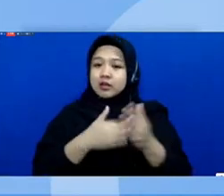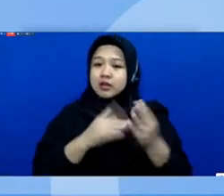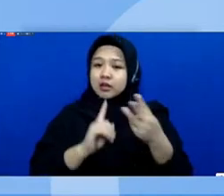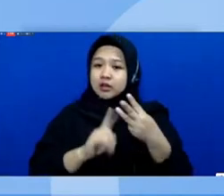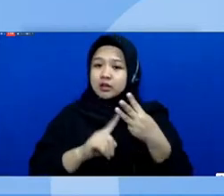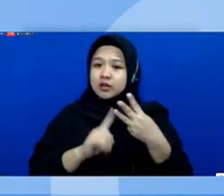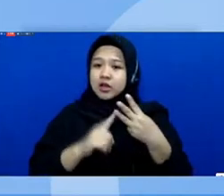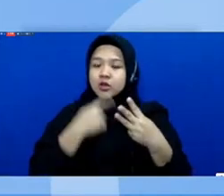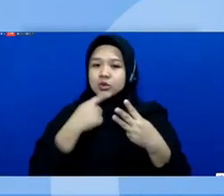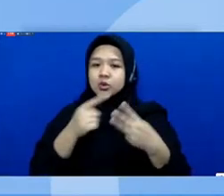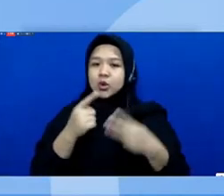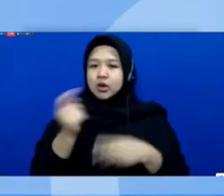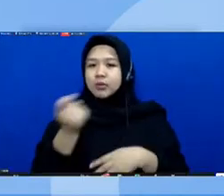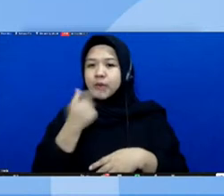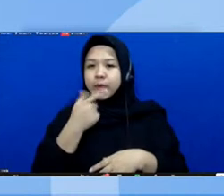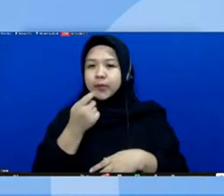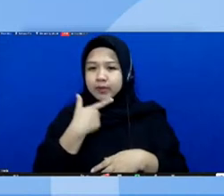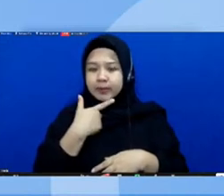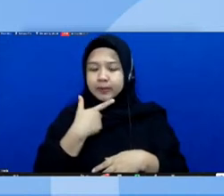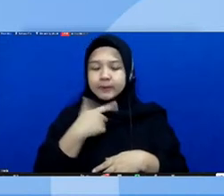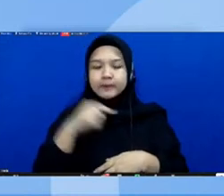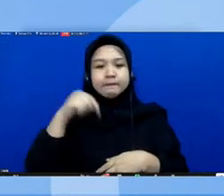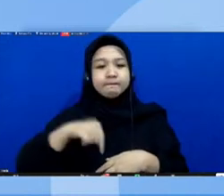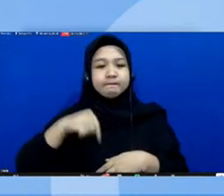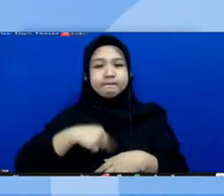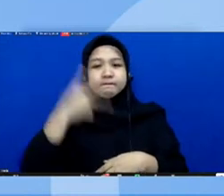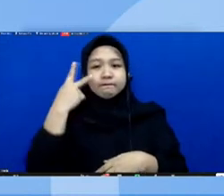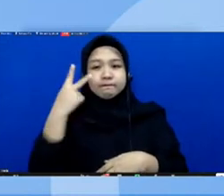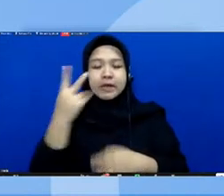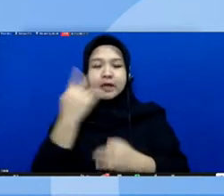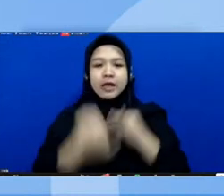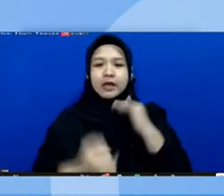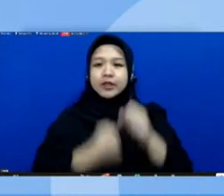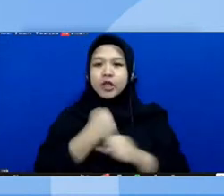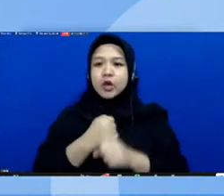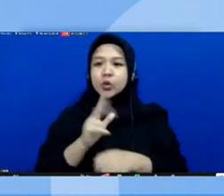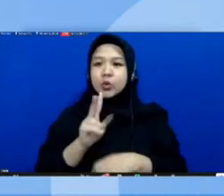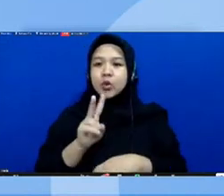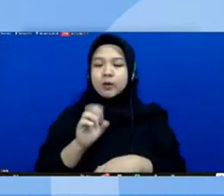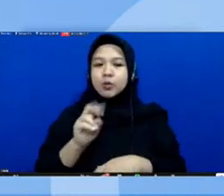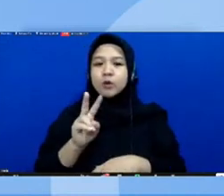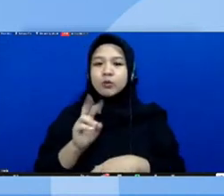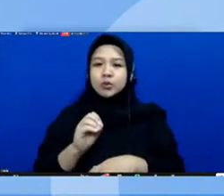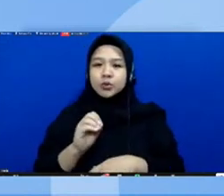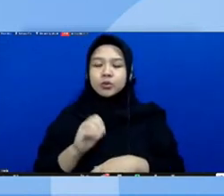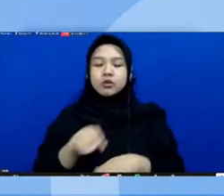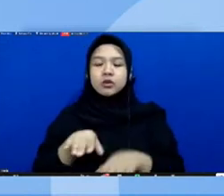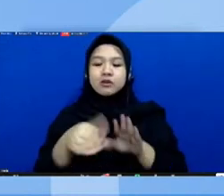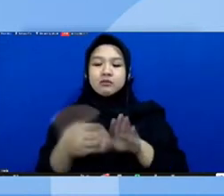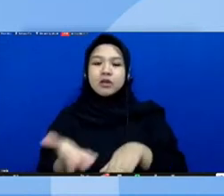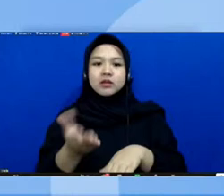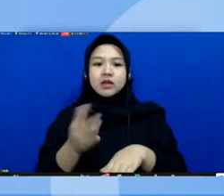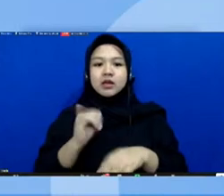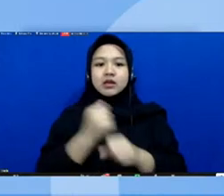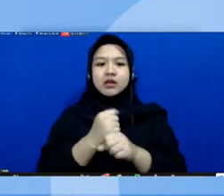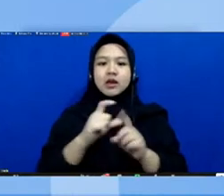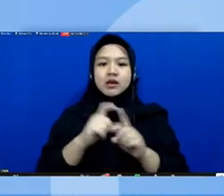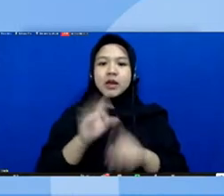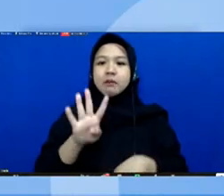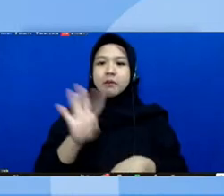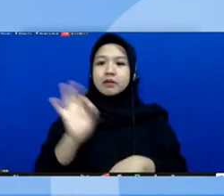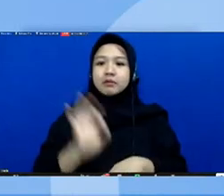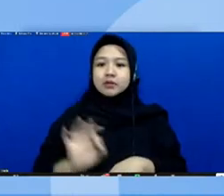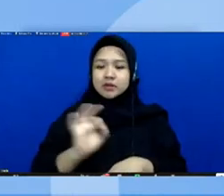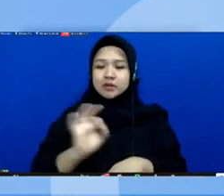terkait berobat. Nah, ini sekarang kita lihat di akhir tahun 2020 kematian di IGD 4%.